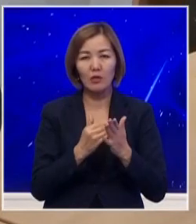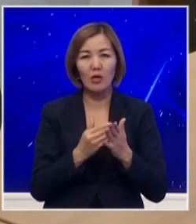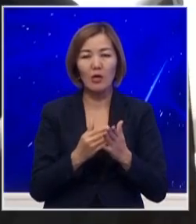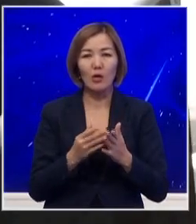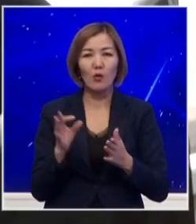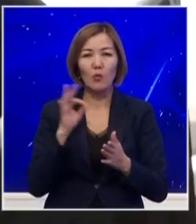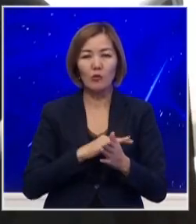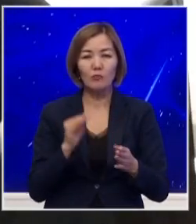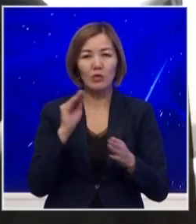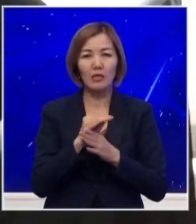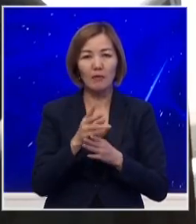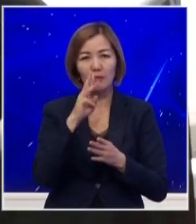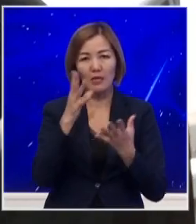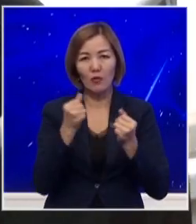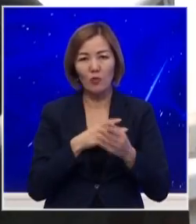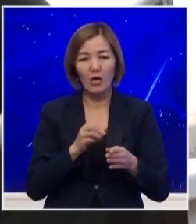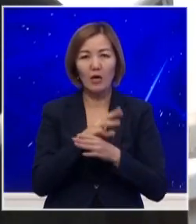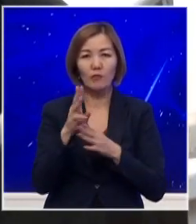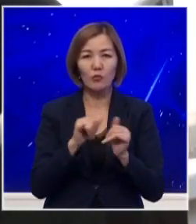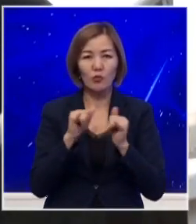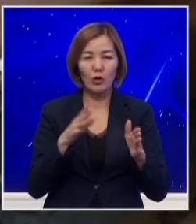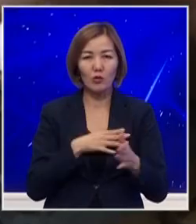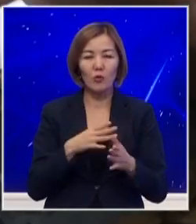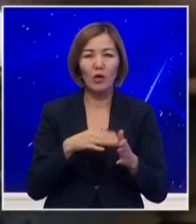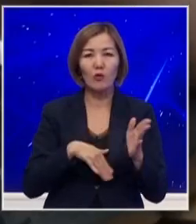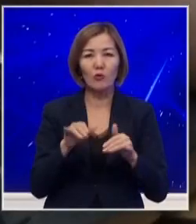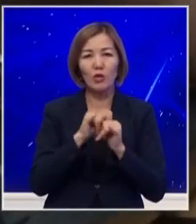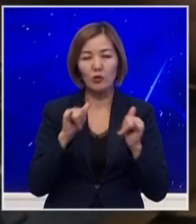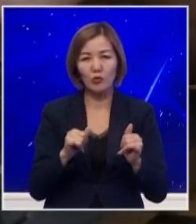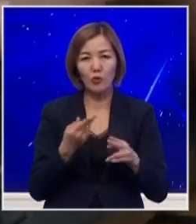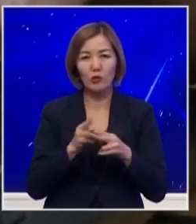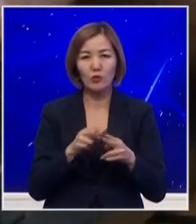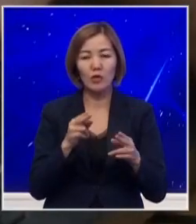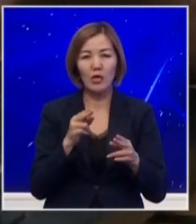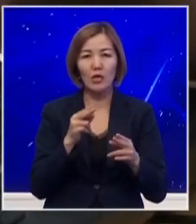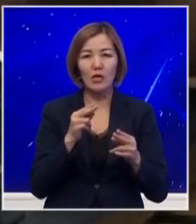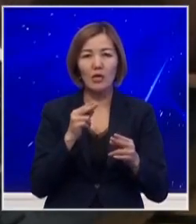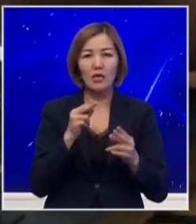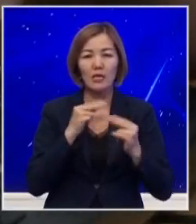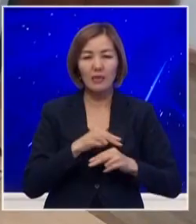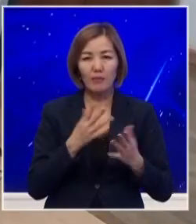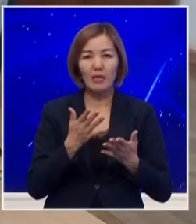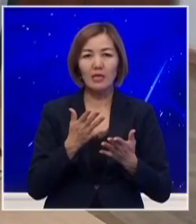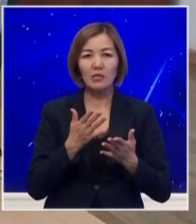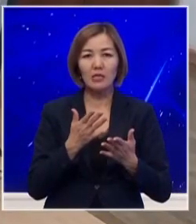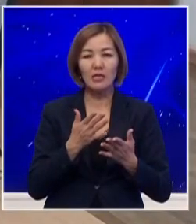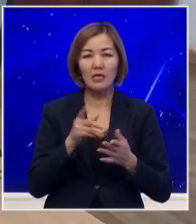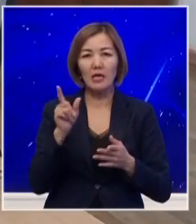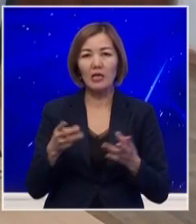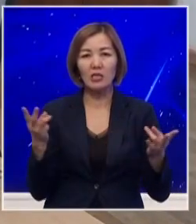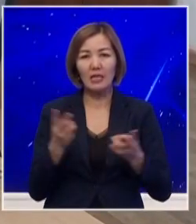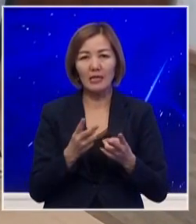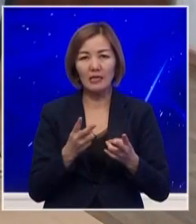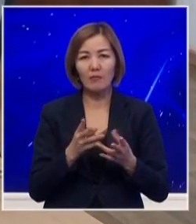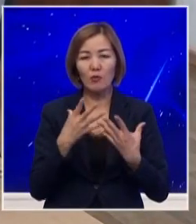алуға, жұмыспен қамтуды ұлғайтуға, еңбек ұтқырлығын арттыруға, сондай-ақ жұмыскерлердің еңбегін олардың және жеке